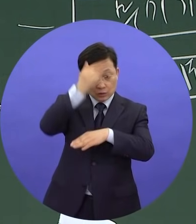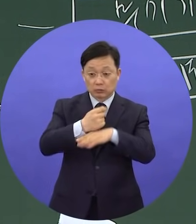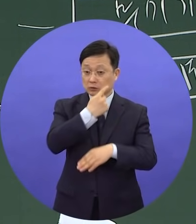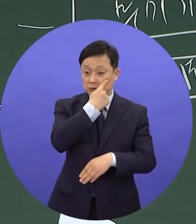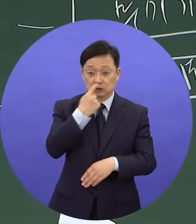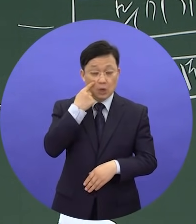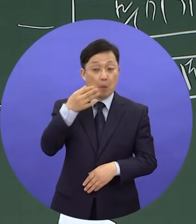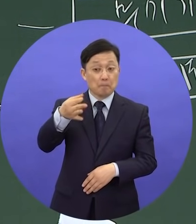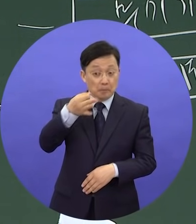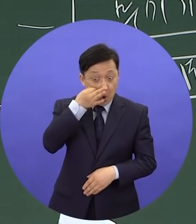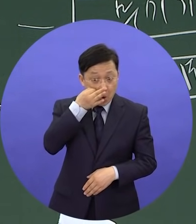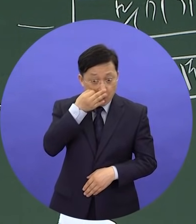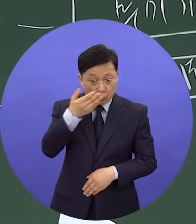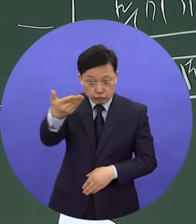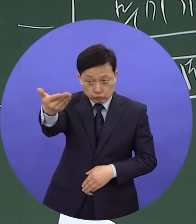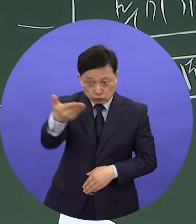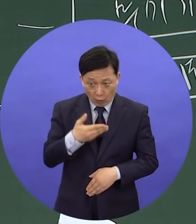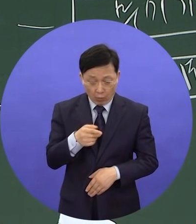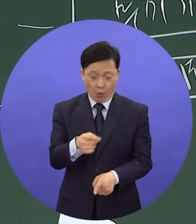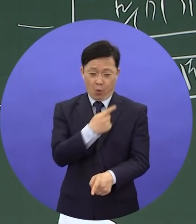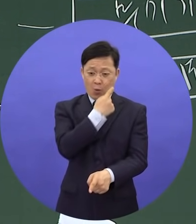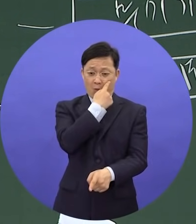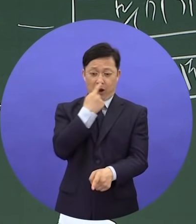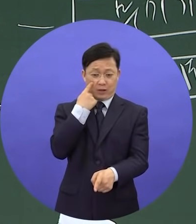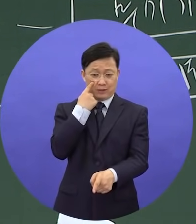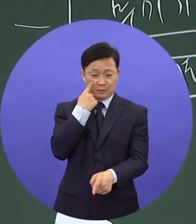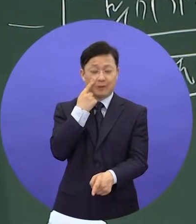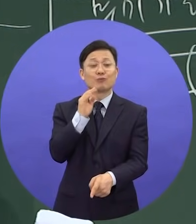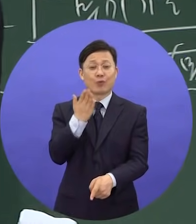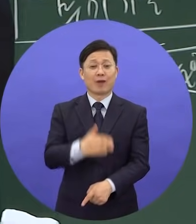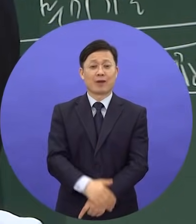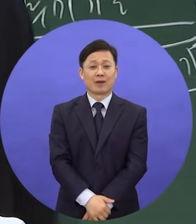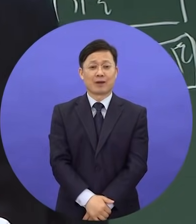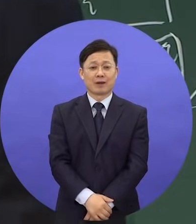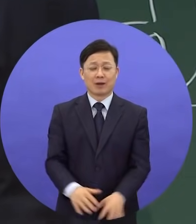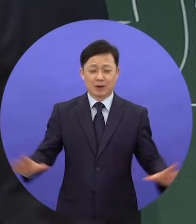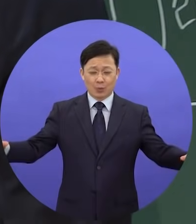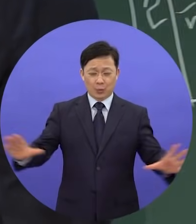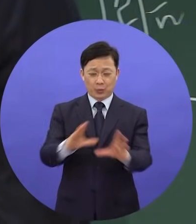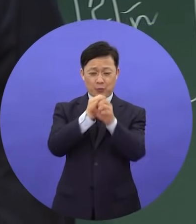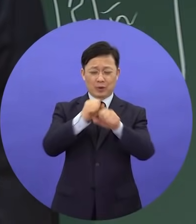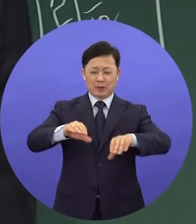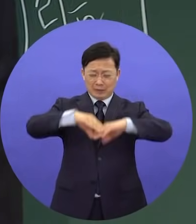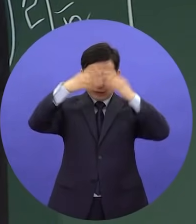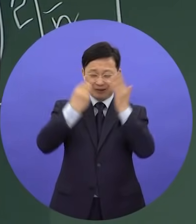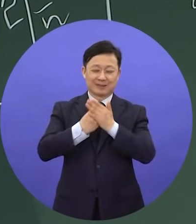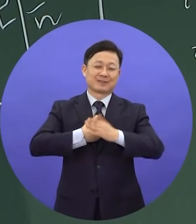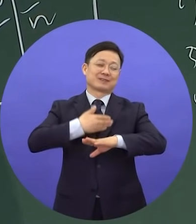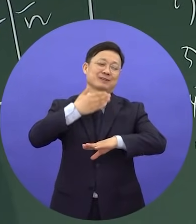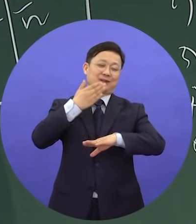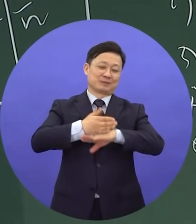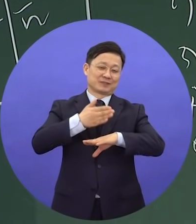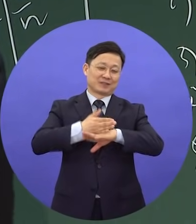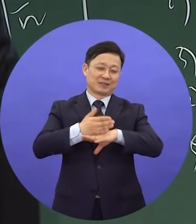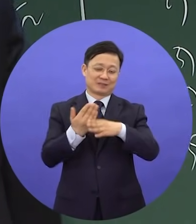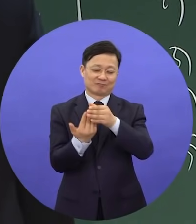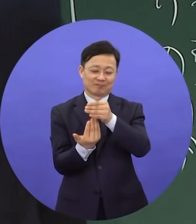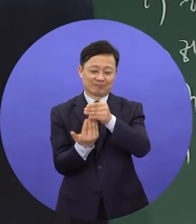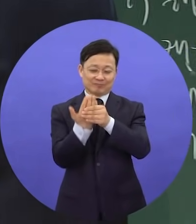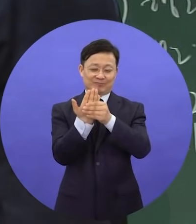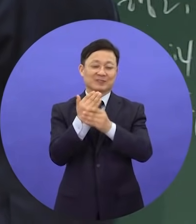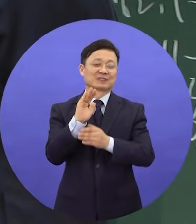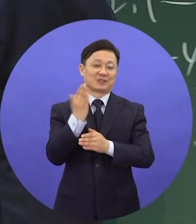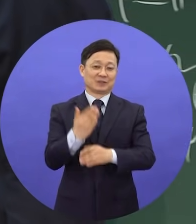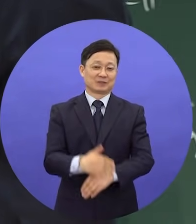blessed rhythm, then what comes in between these two is all confirmation. 그래서 감사 나오는 거예요. That's why you can give thanks. 삶을 저렇게 살구나 이렇게. Oh, that's how people